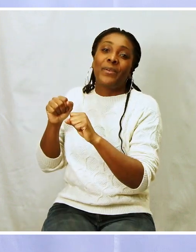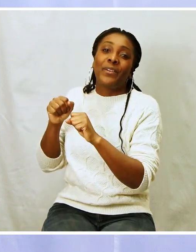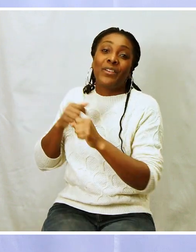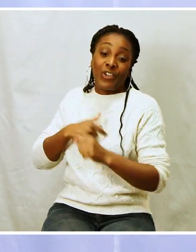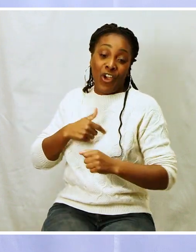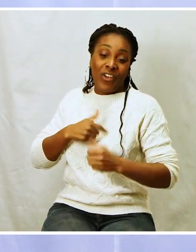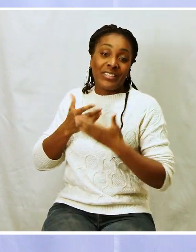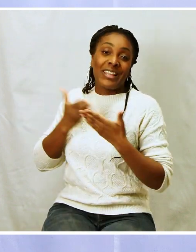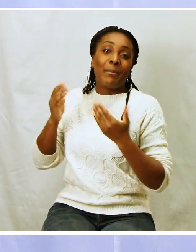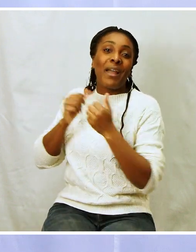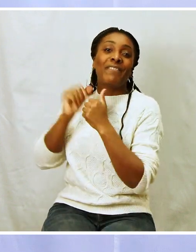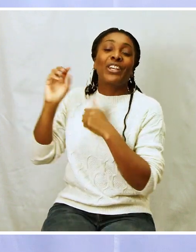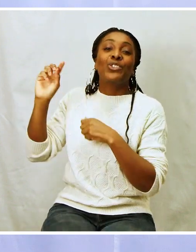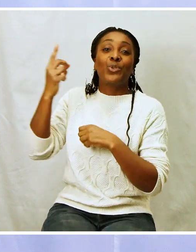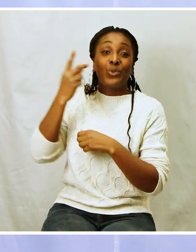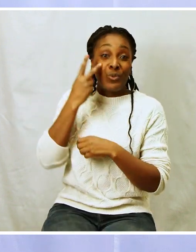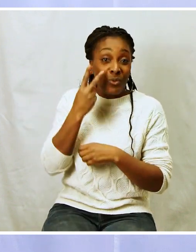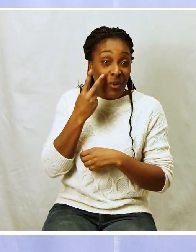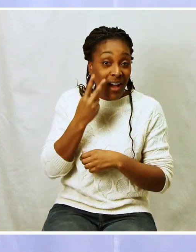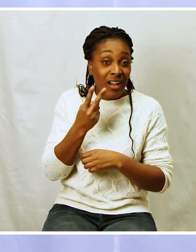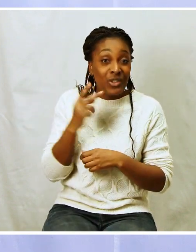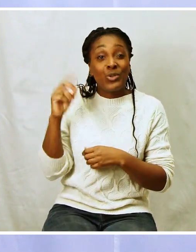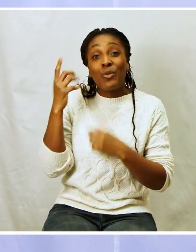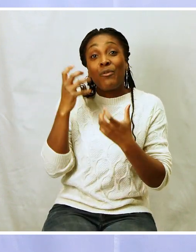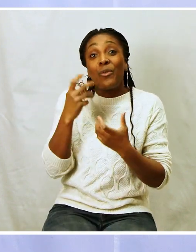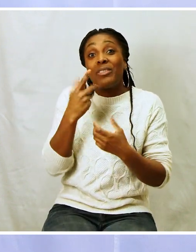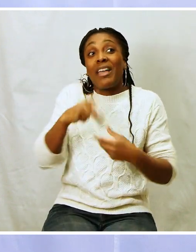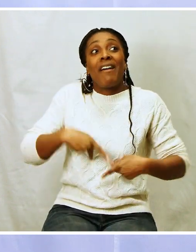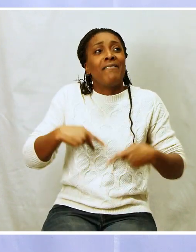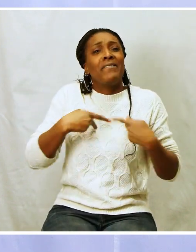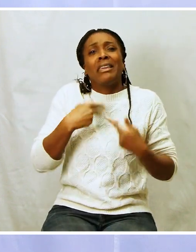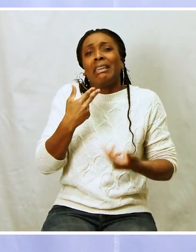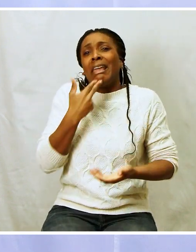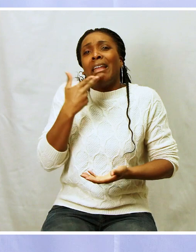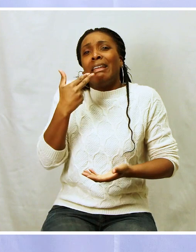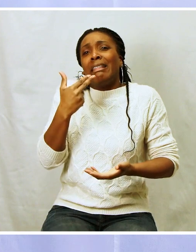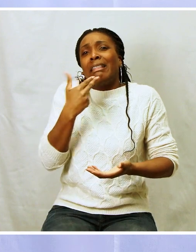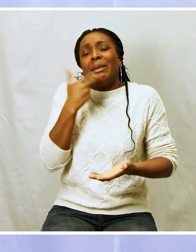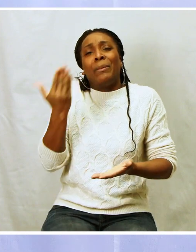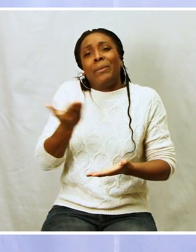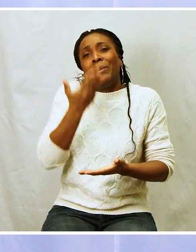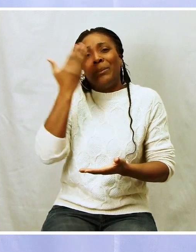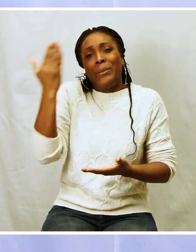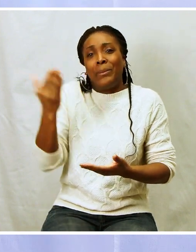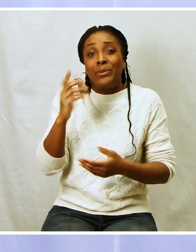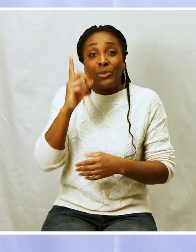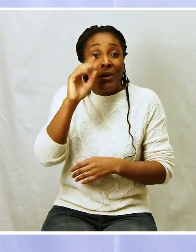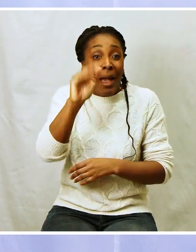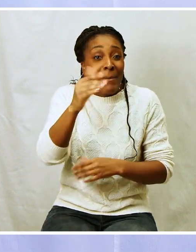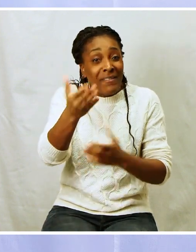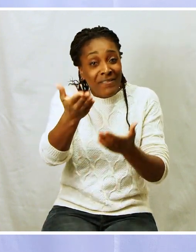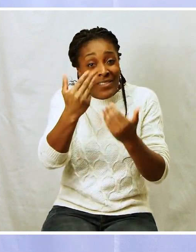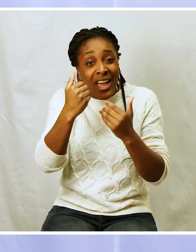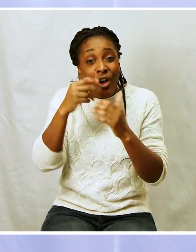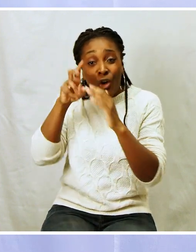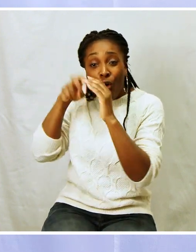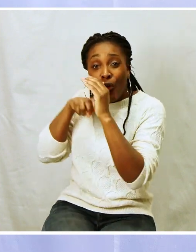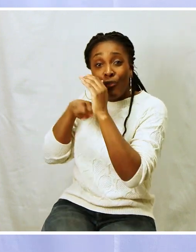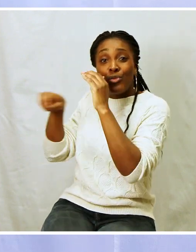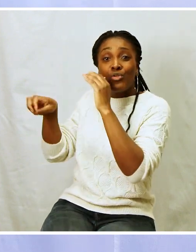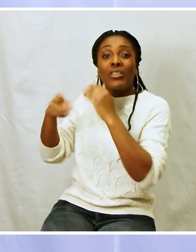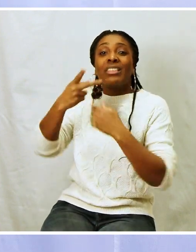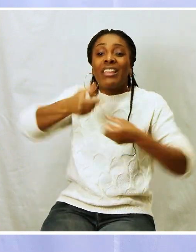tu te rends compte de quelle qualité de vie Dieu veut pour toi? Dieu t'invite dans ce refuge aujourd'hui, à dire, viens poser tes